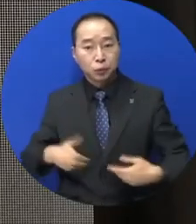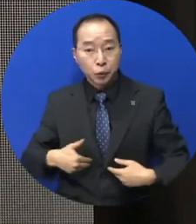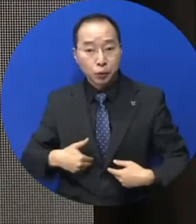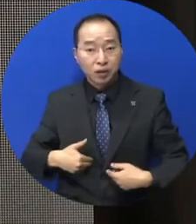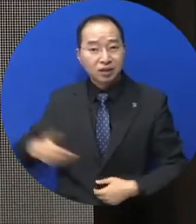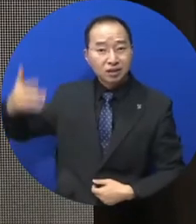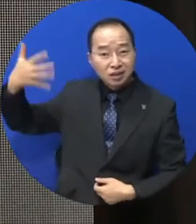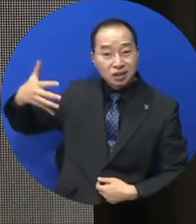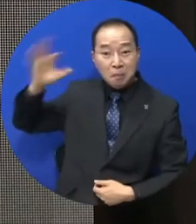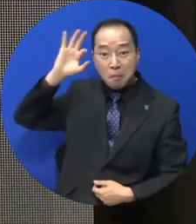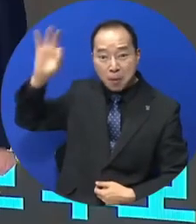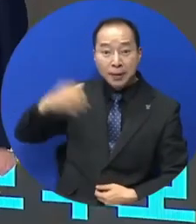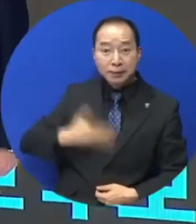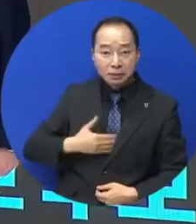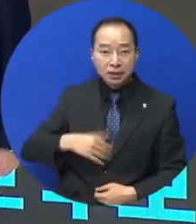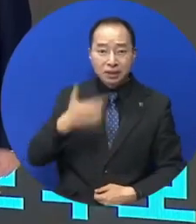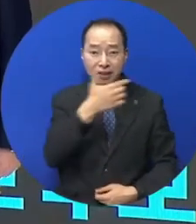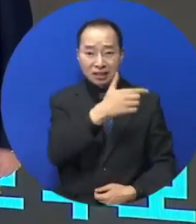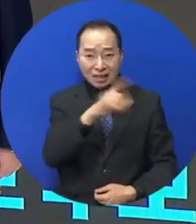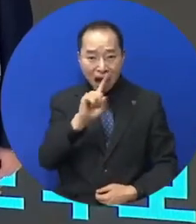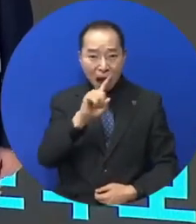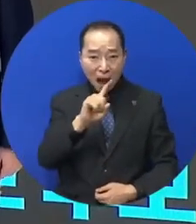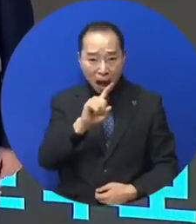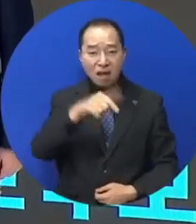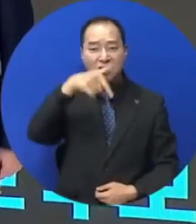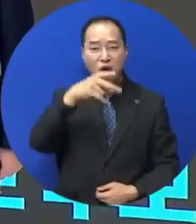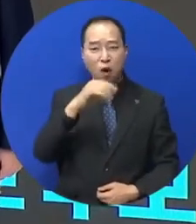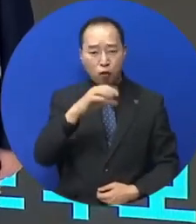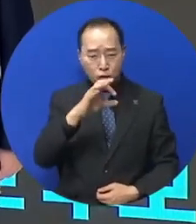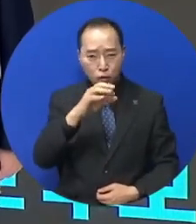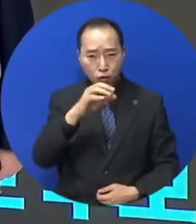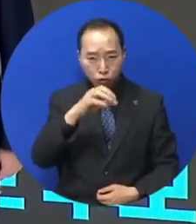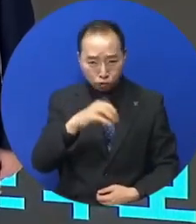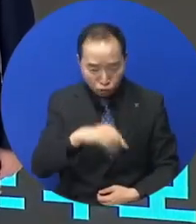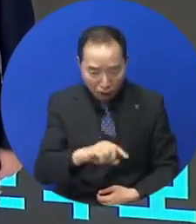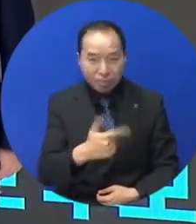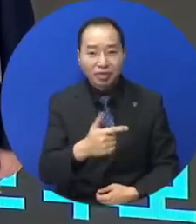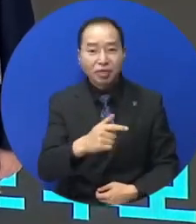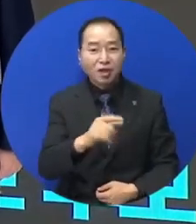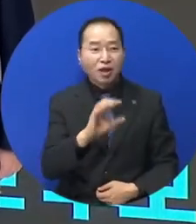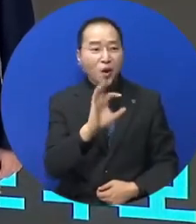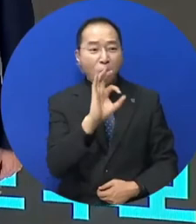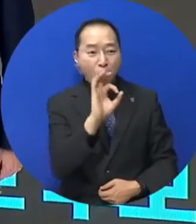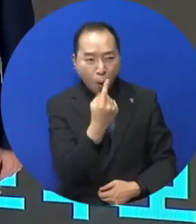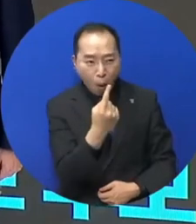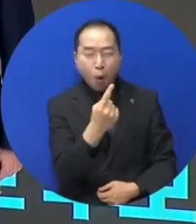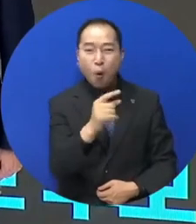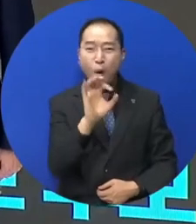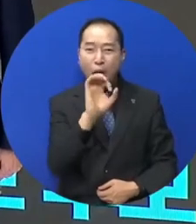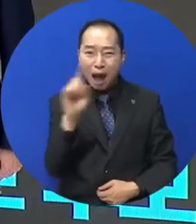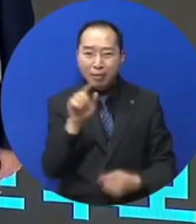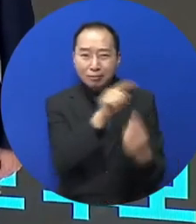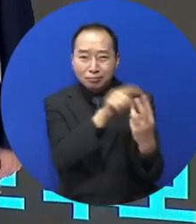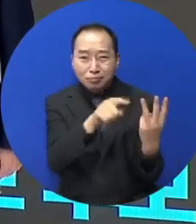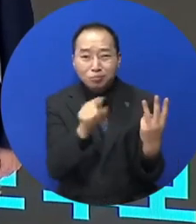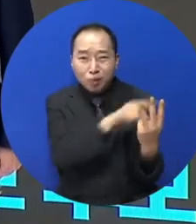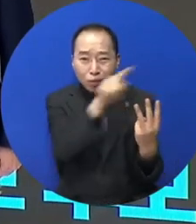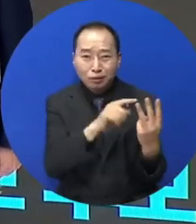보시면 알겠습니다만 나경원, 안철수, 오세훈 이 세 분의 후보는 부자를 대변하는 보수